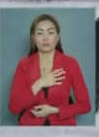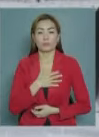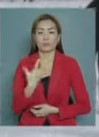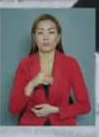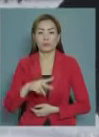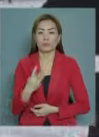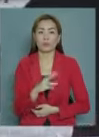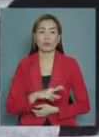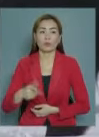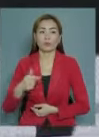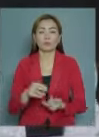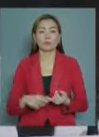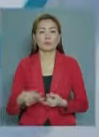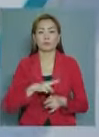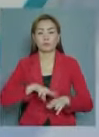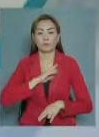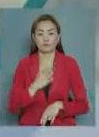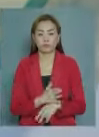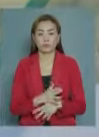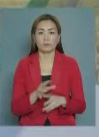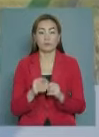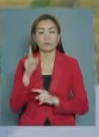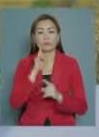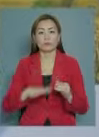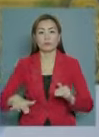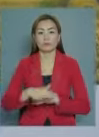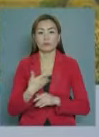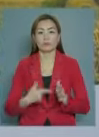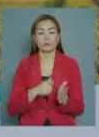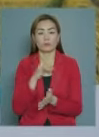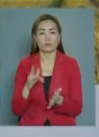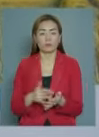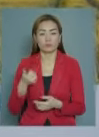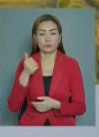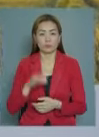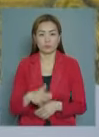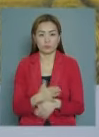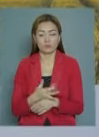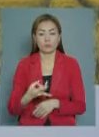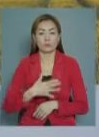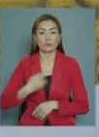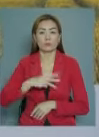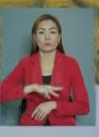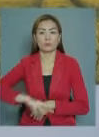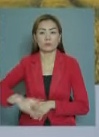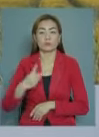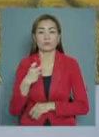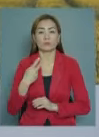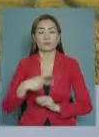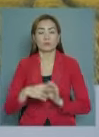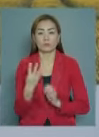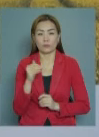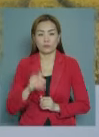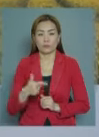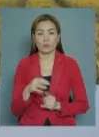5,2 миллион гектар жер қайтарылды. Алқаптар аумағы бойынша Қарағанды облысы көш бастап тұр. Аймақта 1 миллион 224